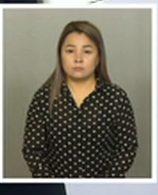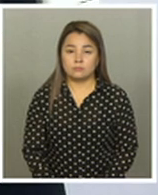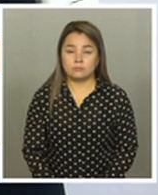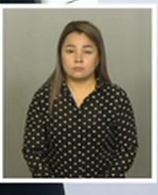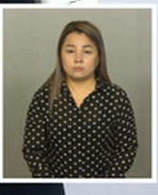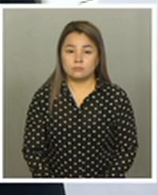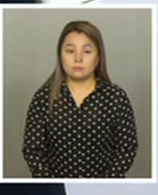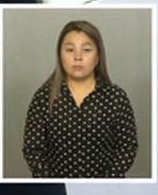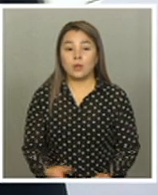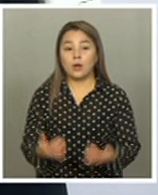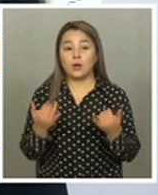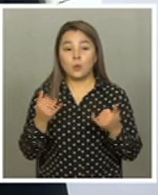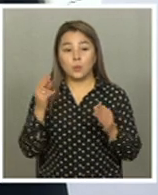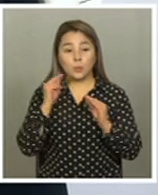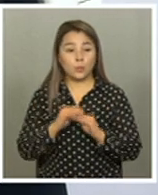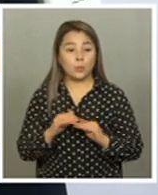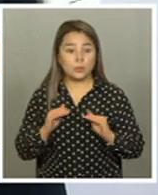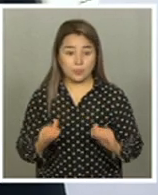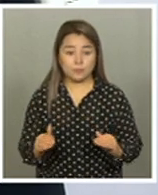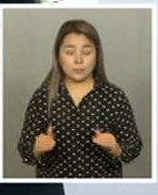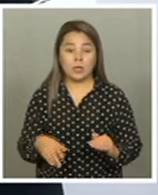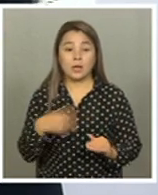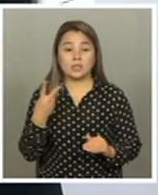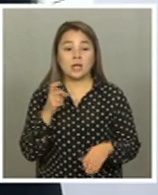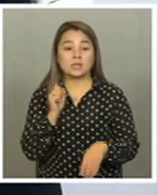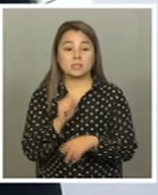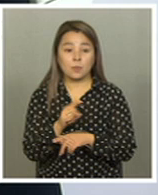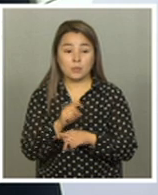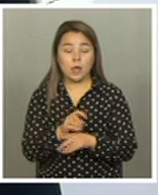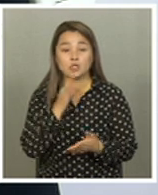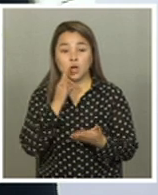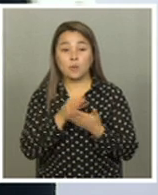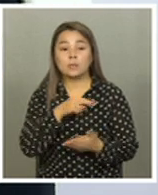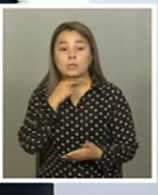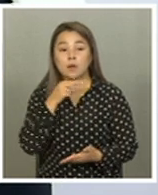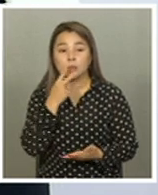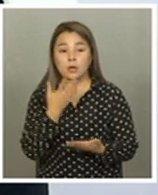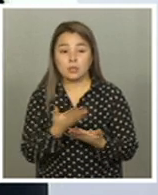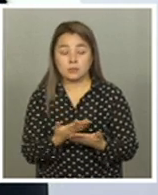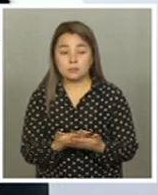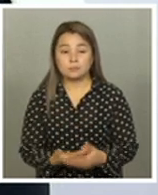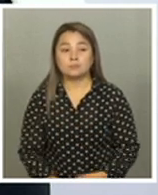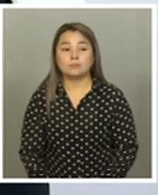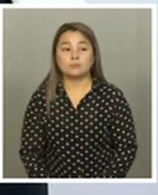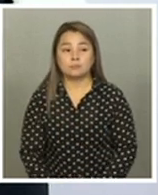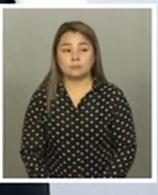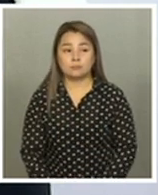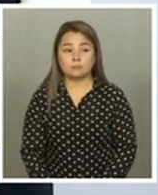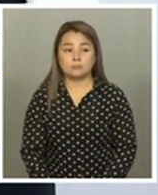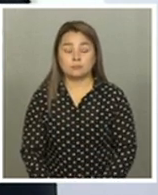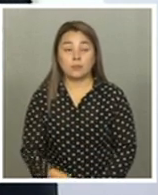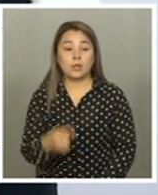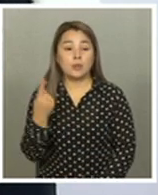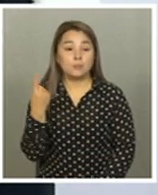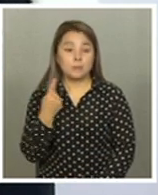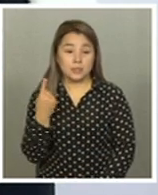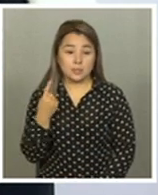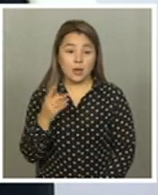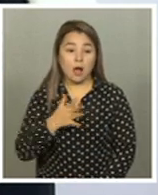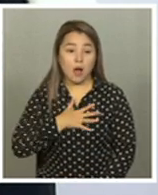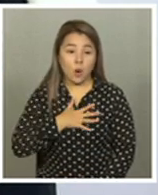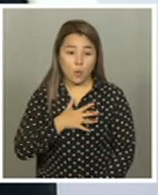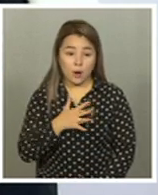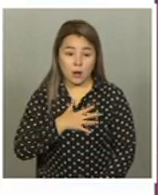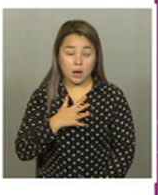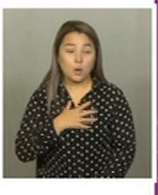Ал енді оқушылар, екінші тапсырманың жауабына назар аударыңыздар. Бірінші, ауа